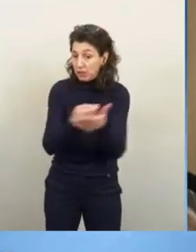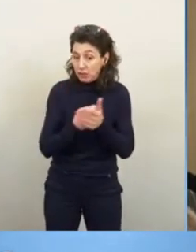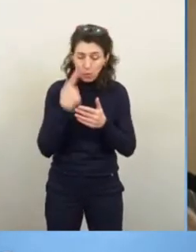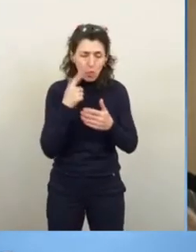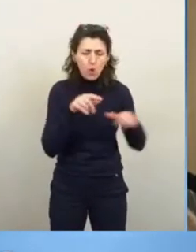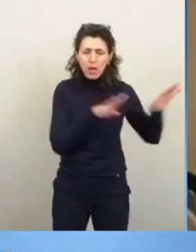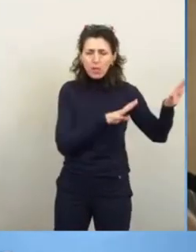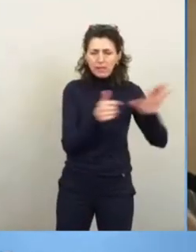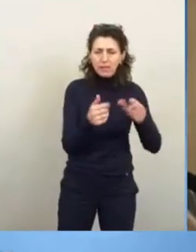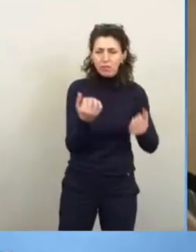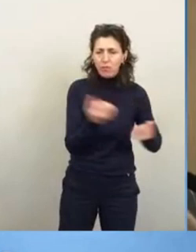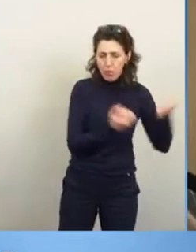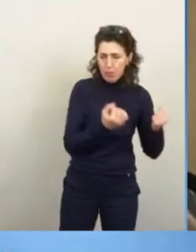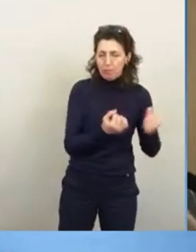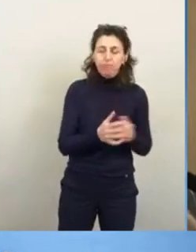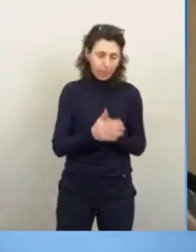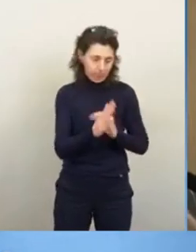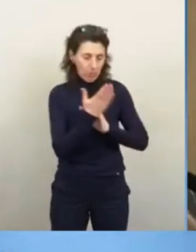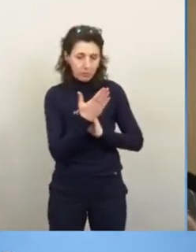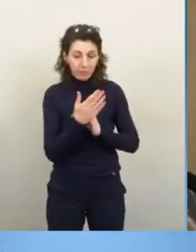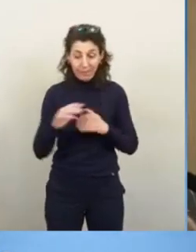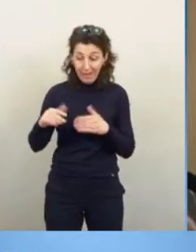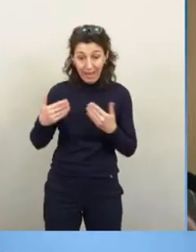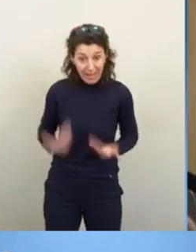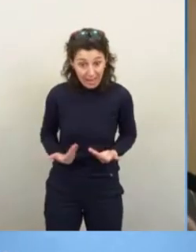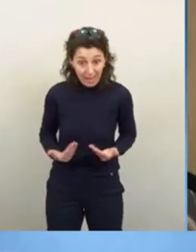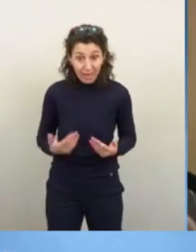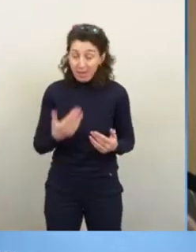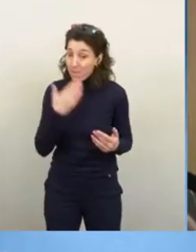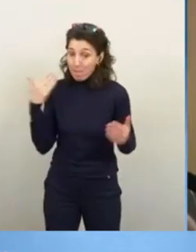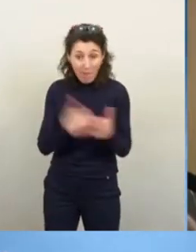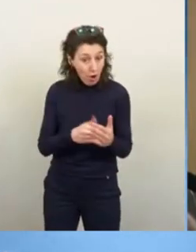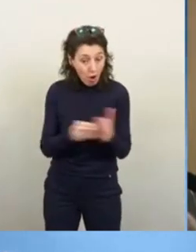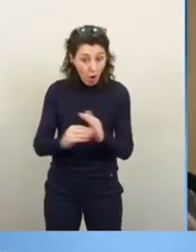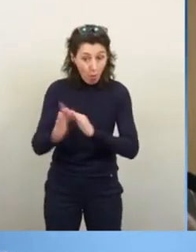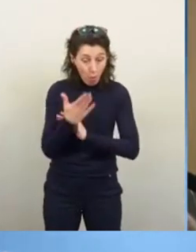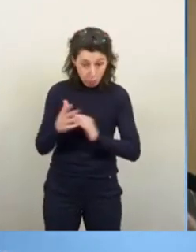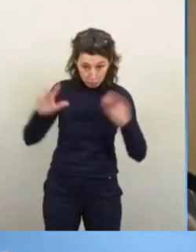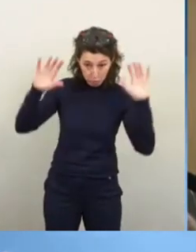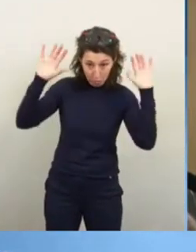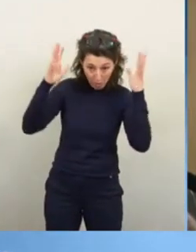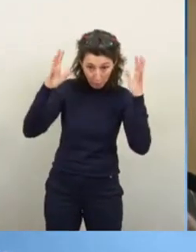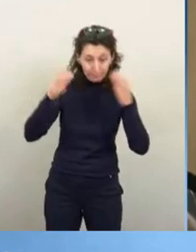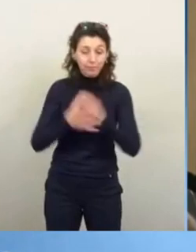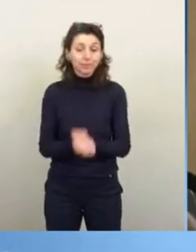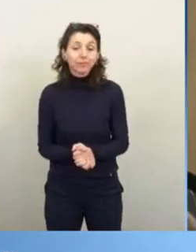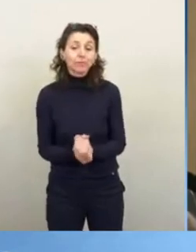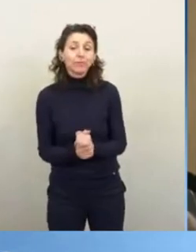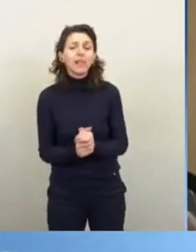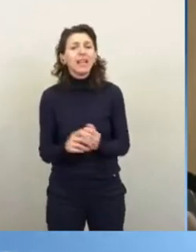alors ce mois-ci vous faites mieux bravo vous avez acheté alors il est indiqué